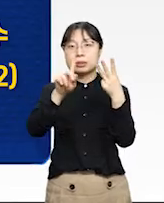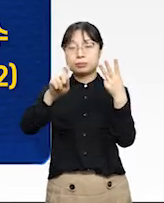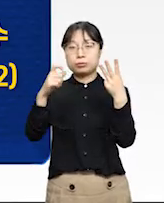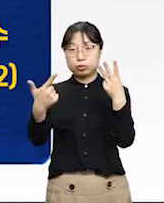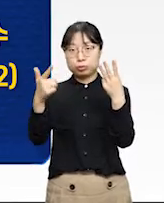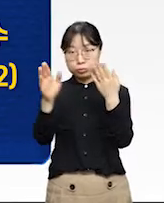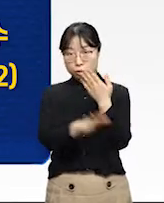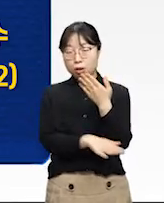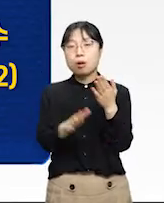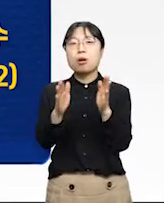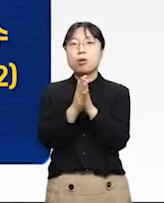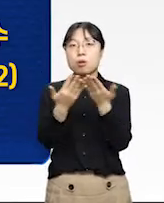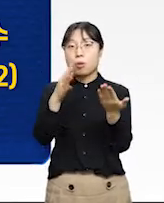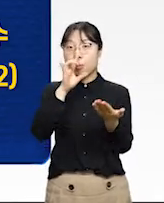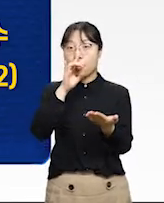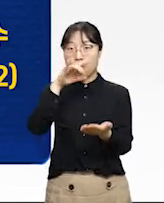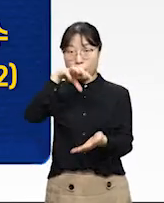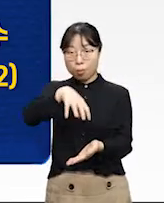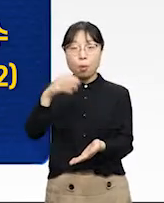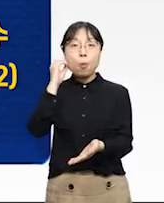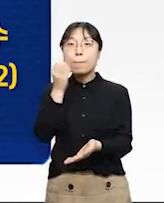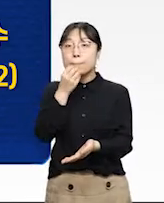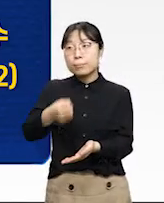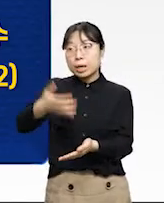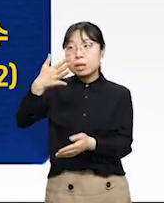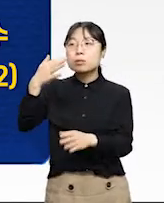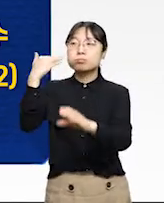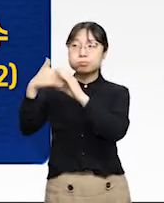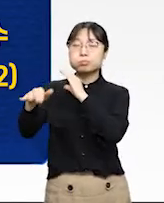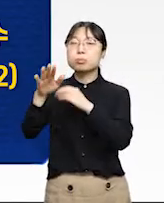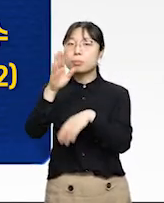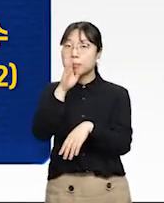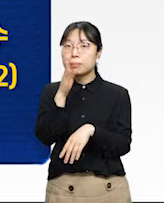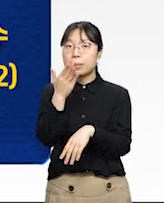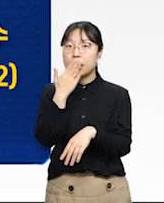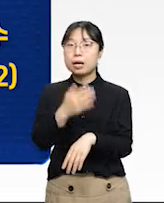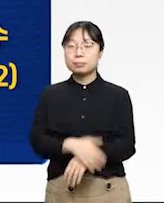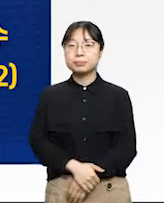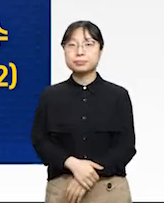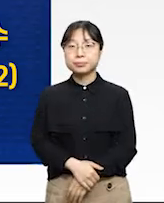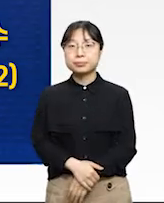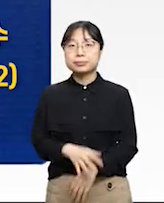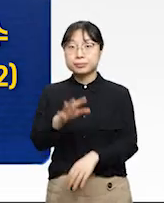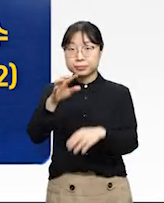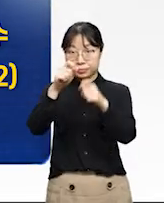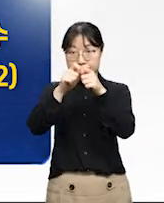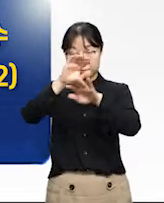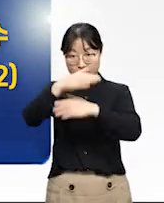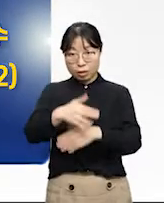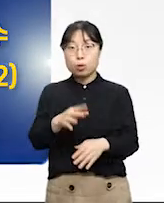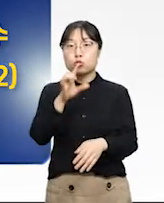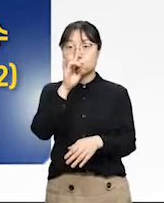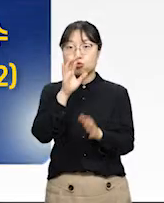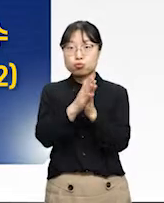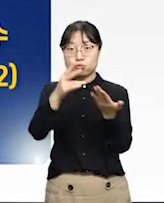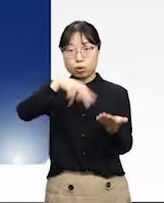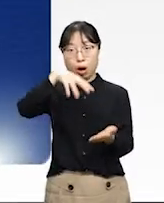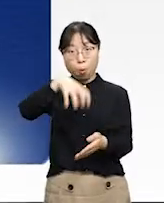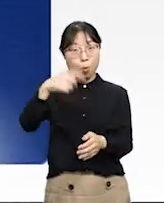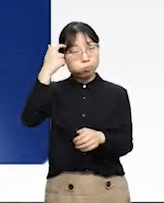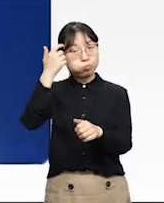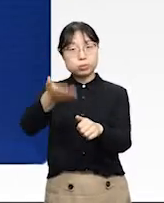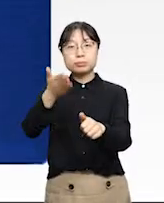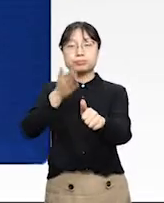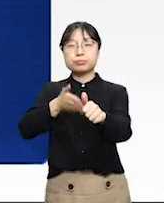16일부터 도서관 홈페이지에서 접수받고 있습니다. 이 밖에 자세한 내용은 중앙도서관 독서진흥팀으로 문의 주시기 바랍니다.